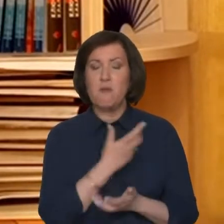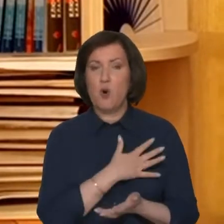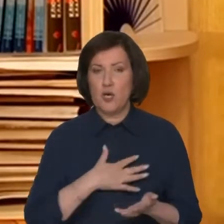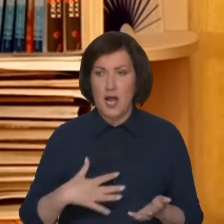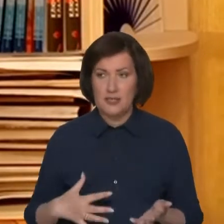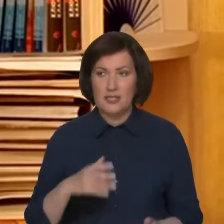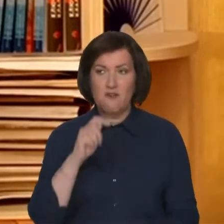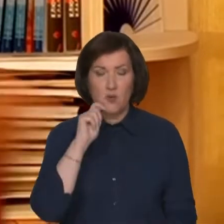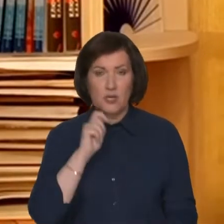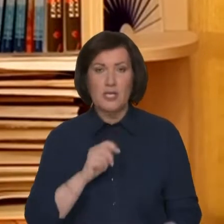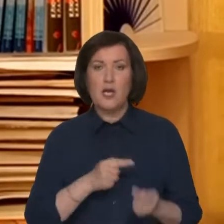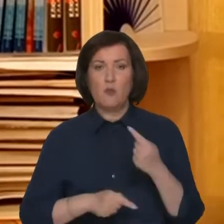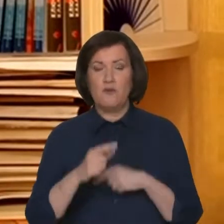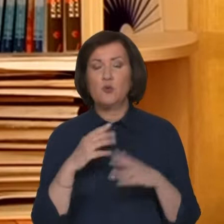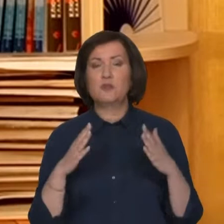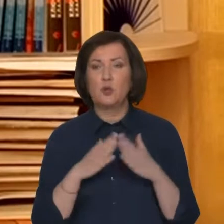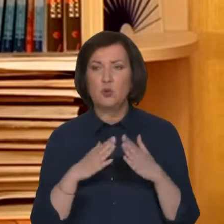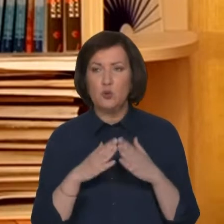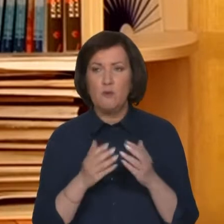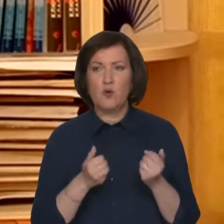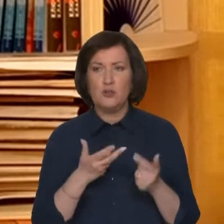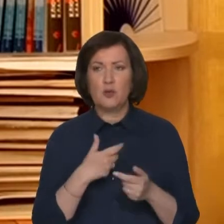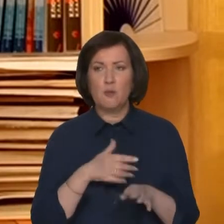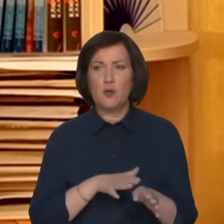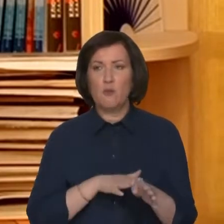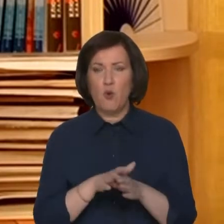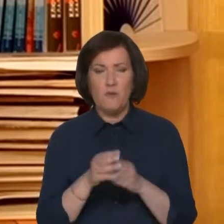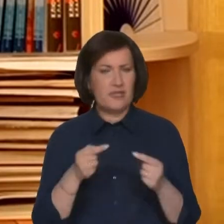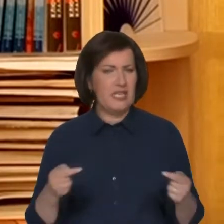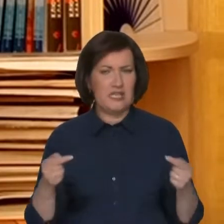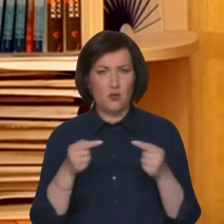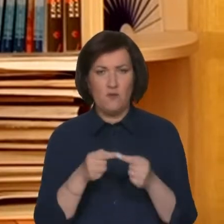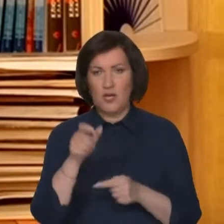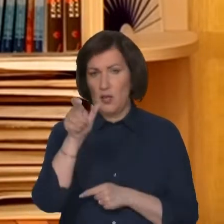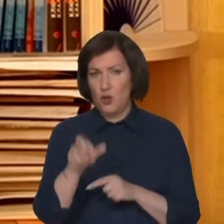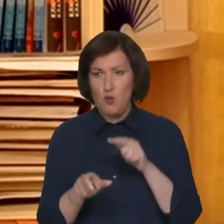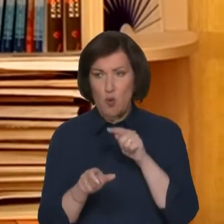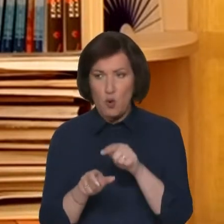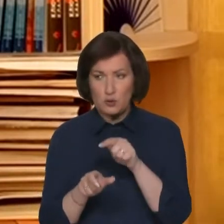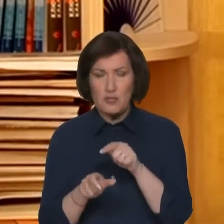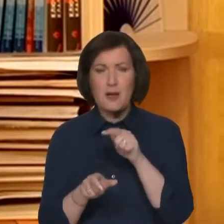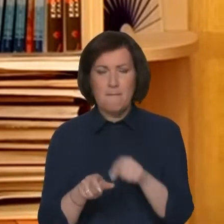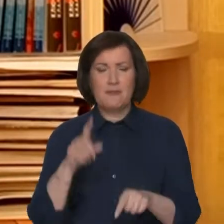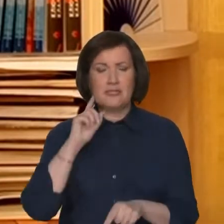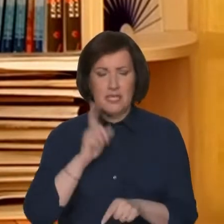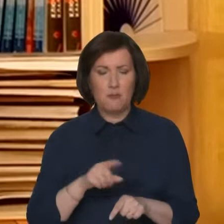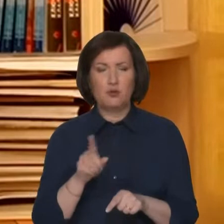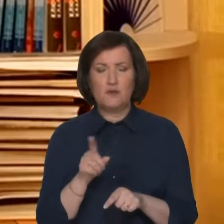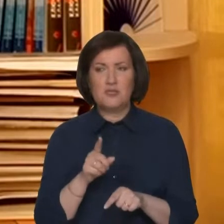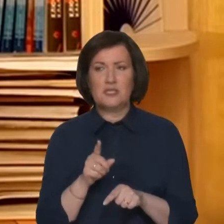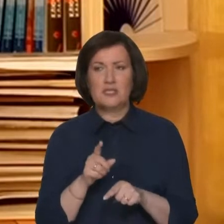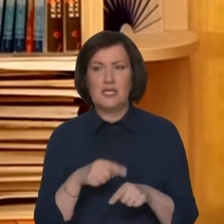в Україні і повернувся додому. Оскільки ми повністю ідентифікували його особистість, то ми знаємо, що він з